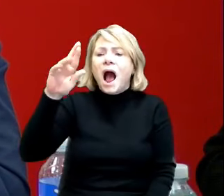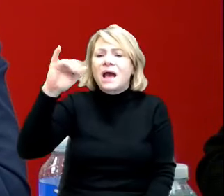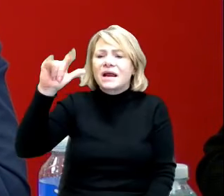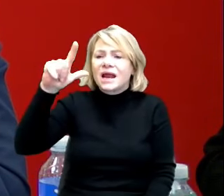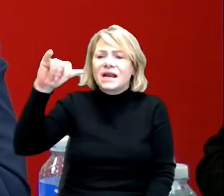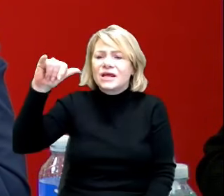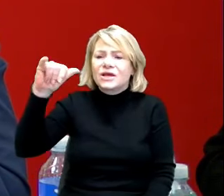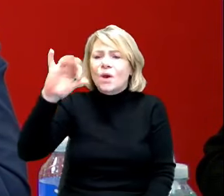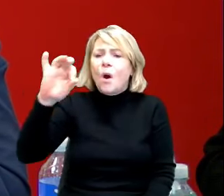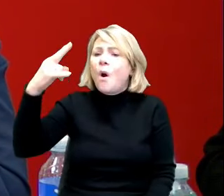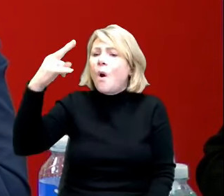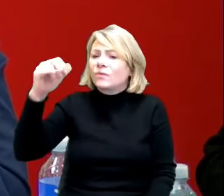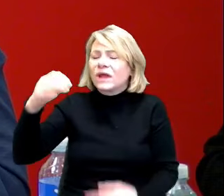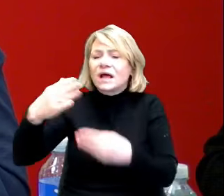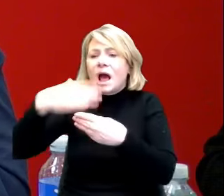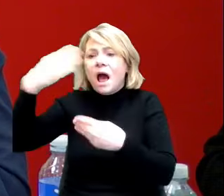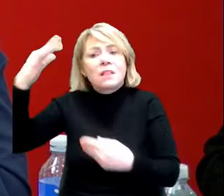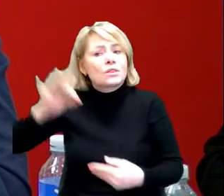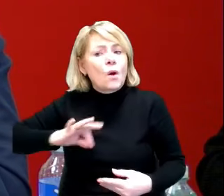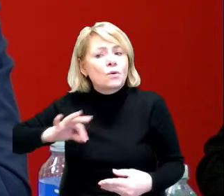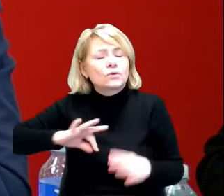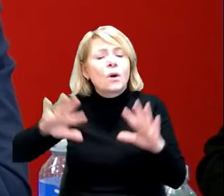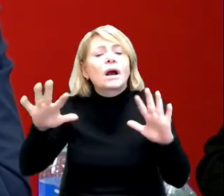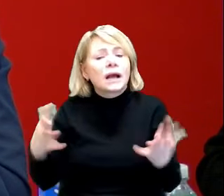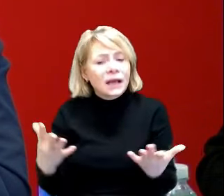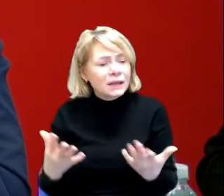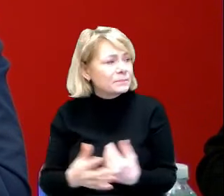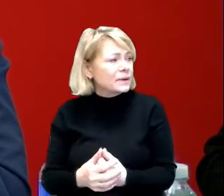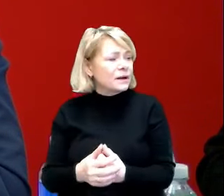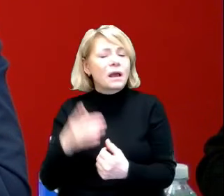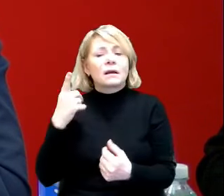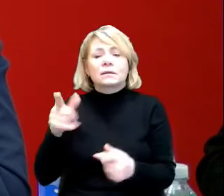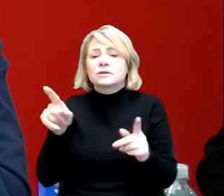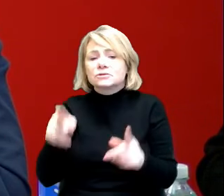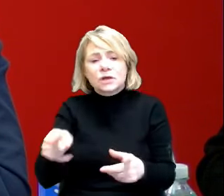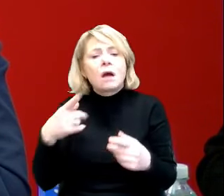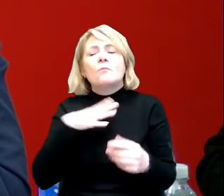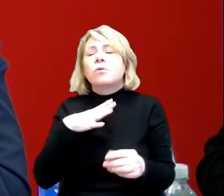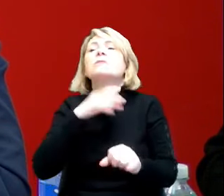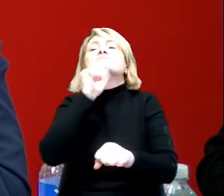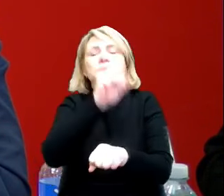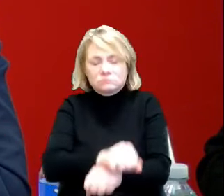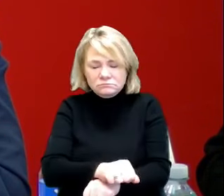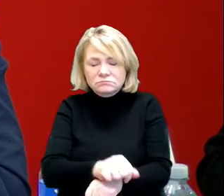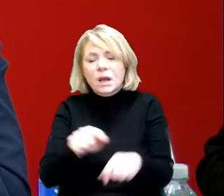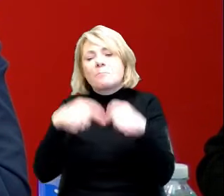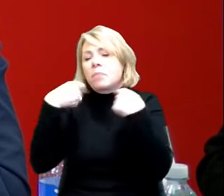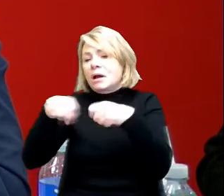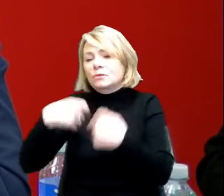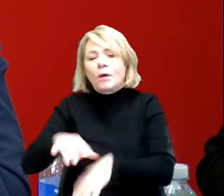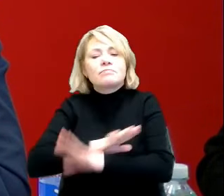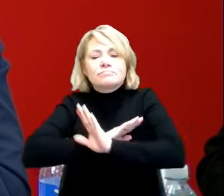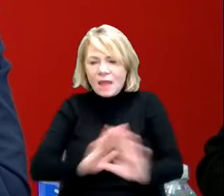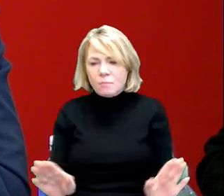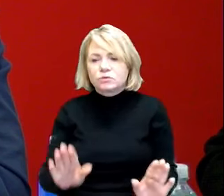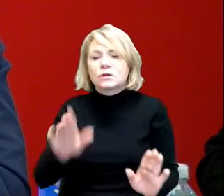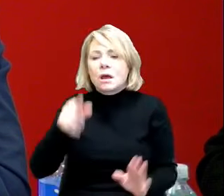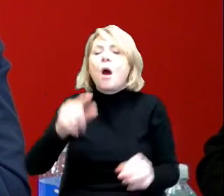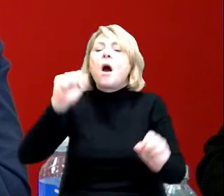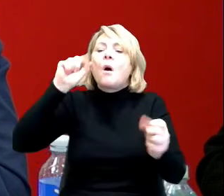parlamentą tame tarpe kad a jokie pardavimo veiksmai nebūtų toliau vykdomi o priešingai reikia